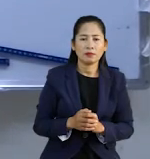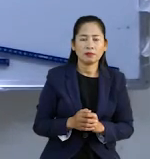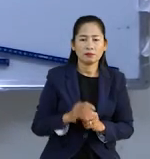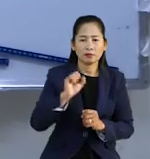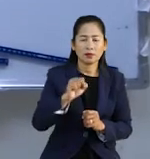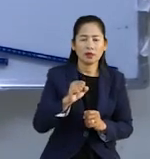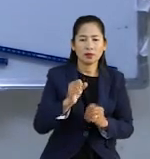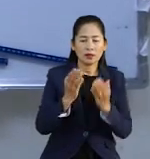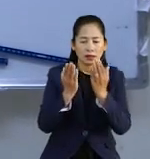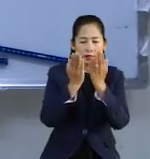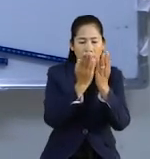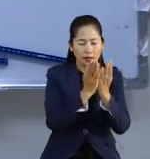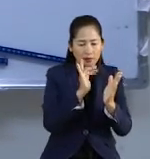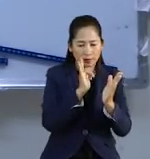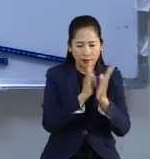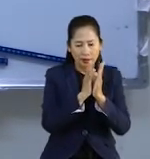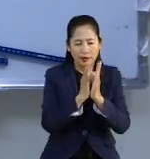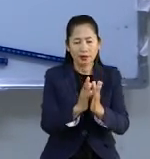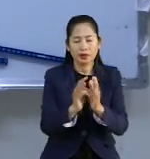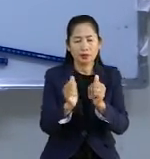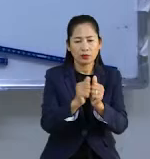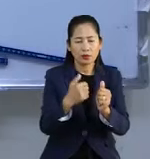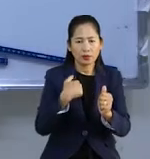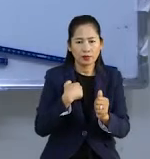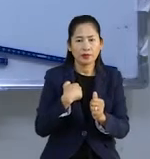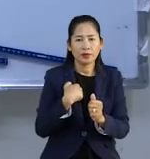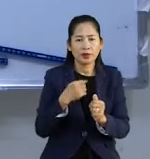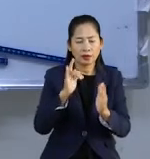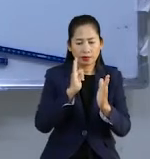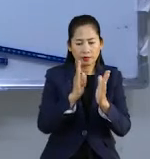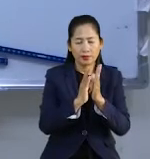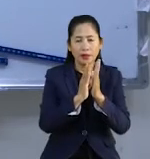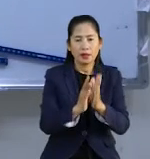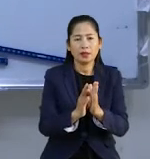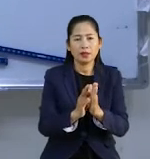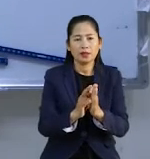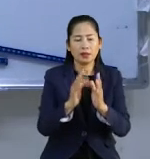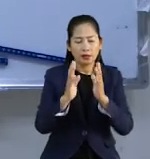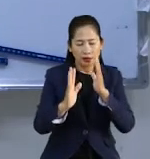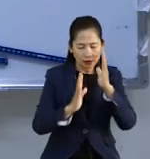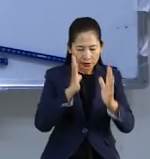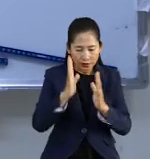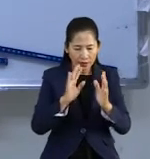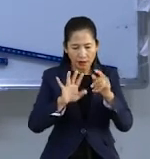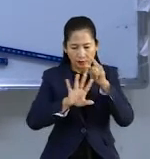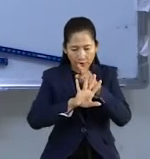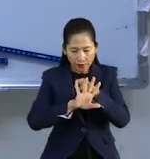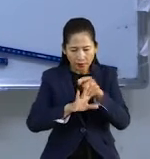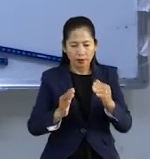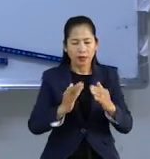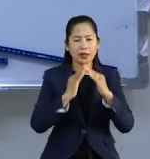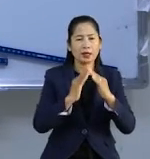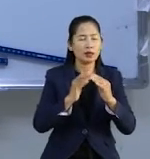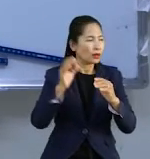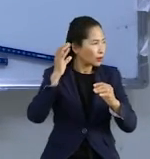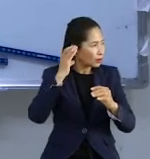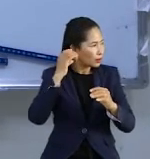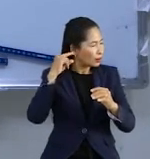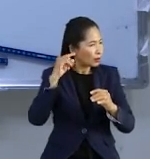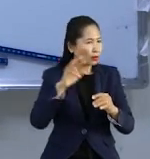ต๋าตาโกนอ่านปัญญาจมูกลูกครูปัญญาสัญญาผัดเหลือสำหรับบังการโสสระ